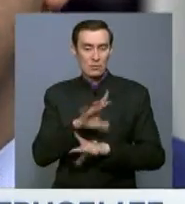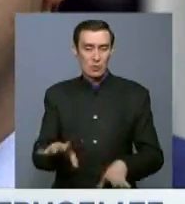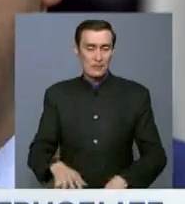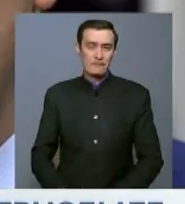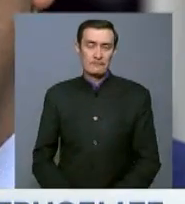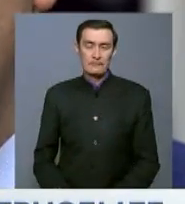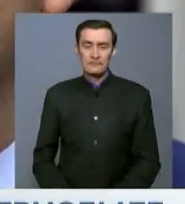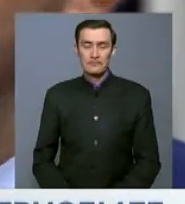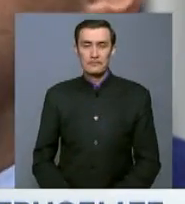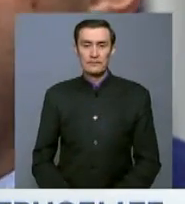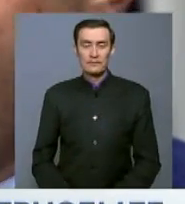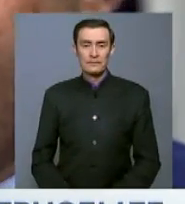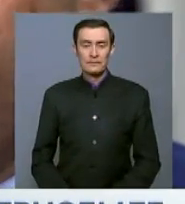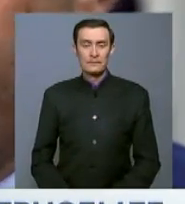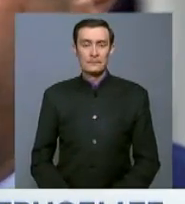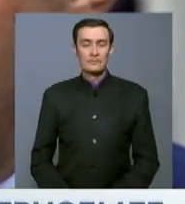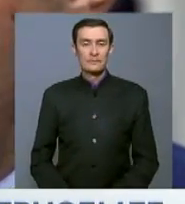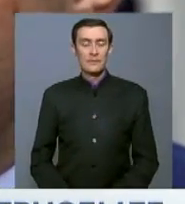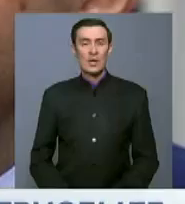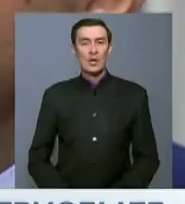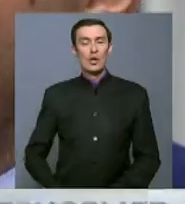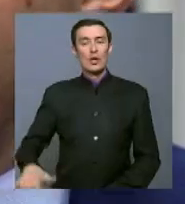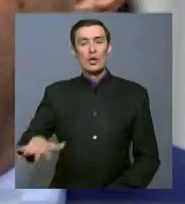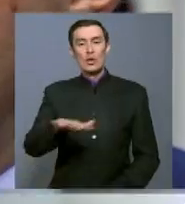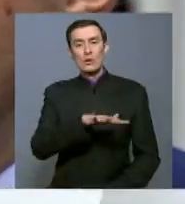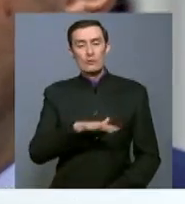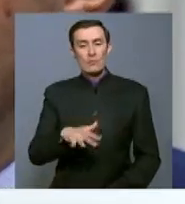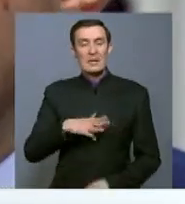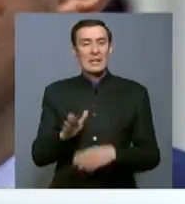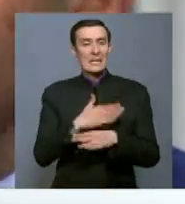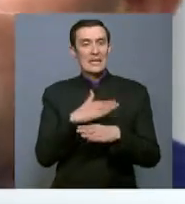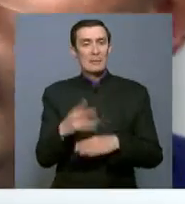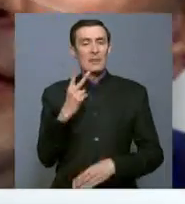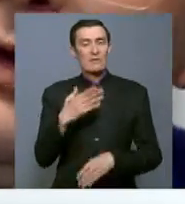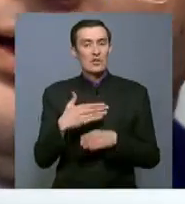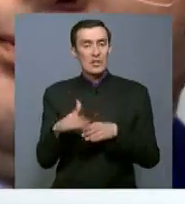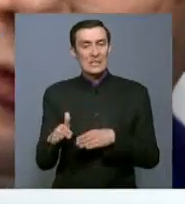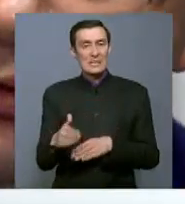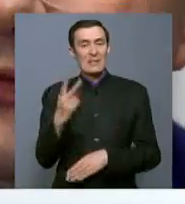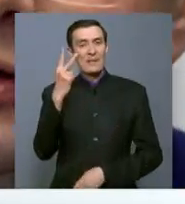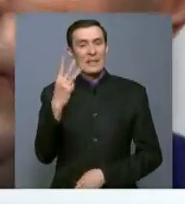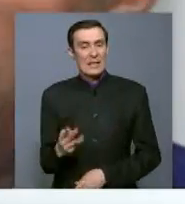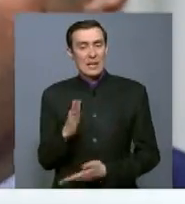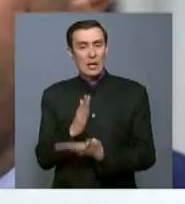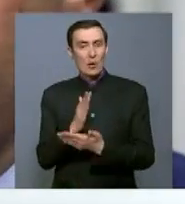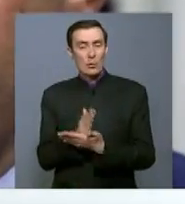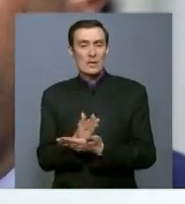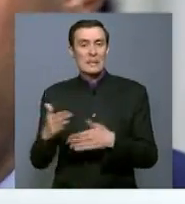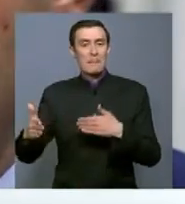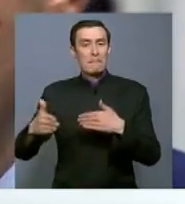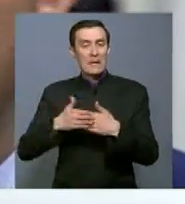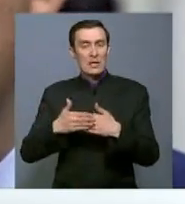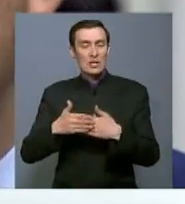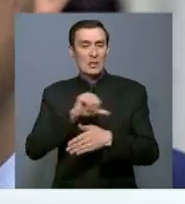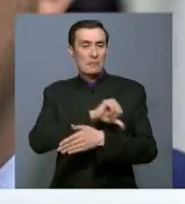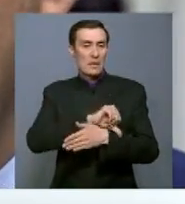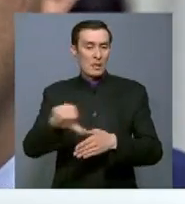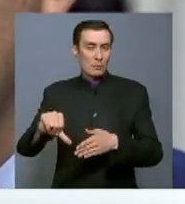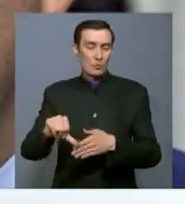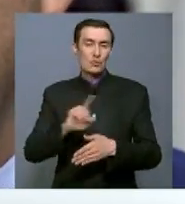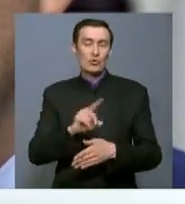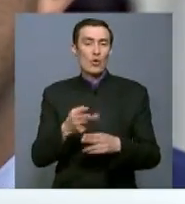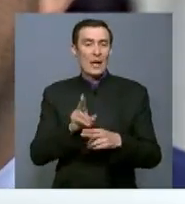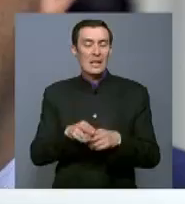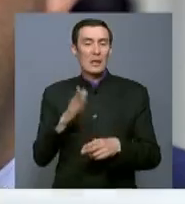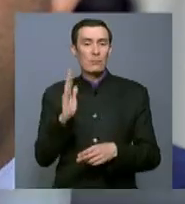Мы взагалі зону відчуження ділимо на дві частини. Зону отчуждения мы делим на две части, две трети которые находятся ближе к внешнему периметру. Предполагается,